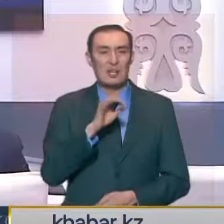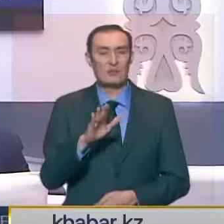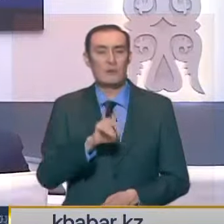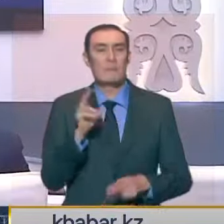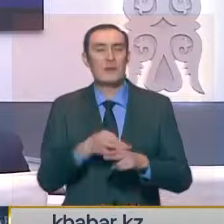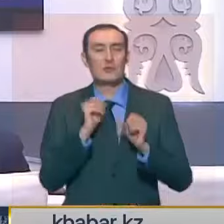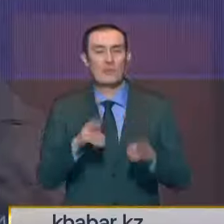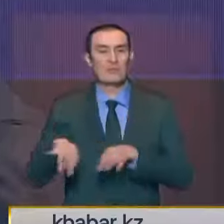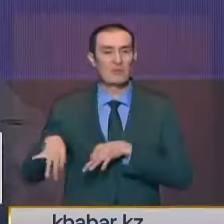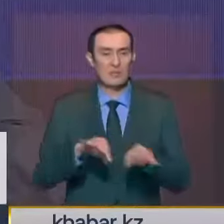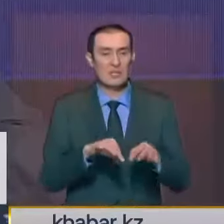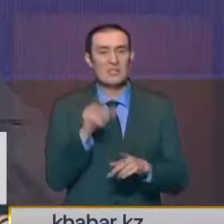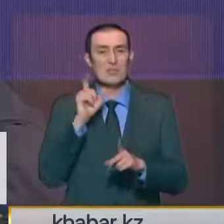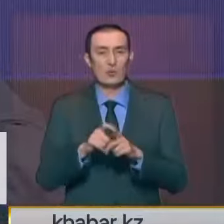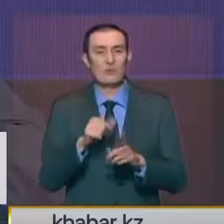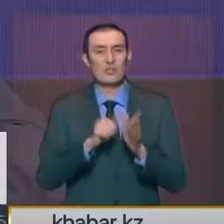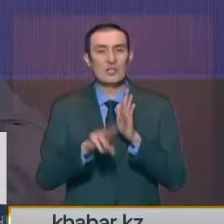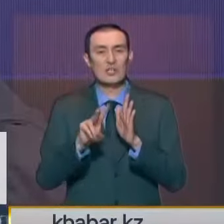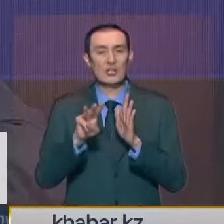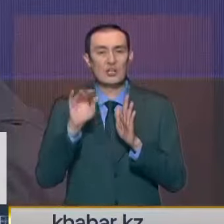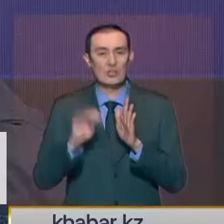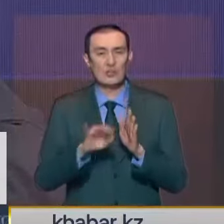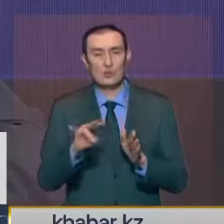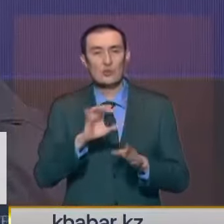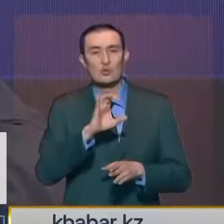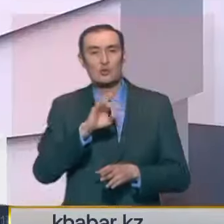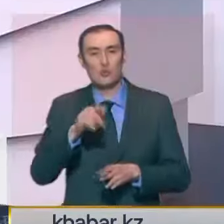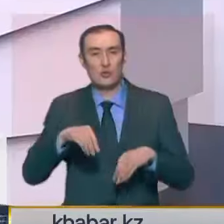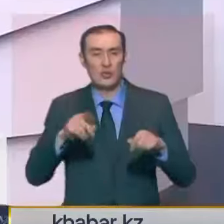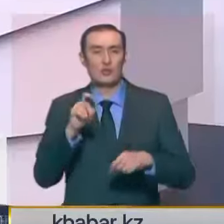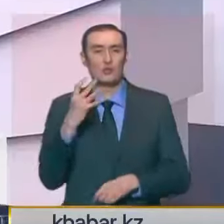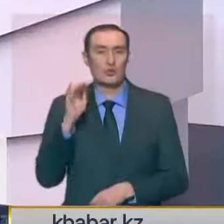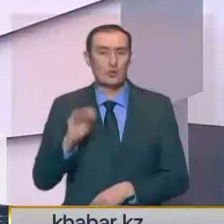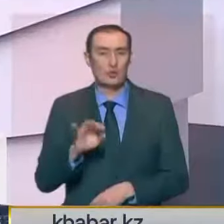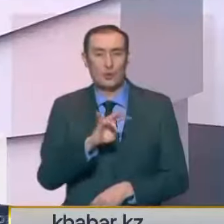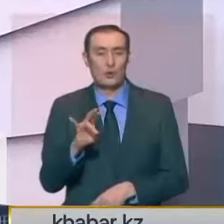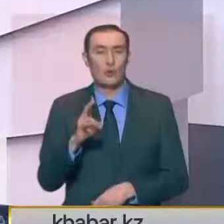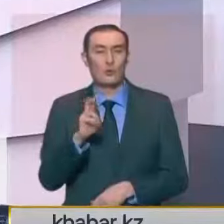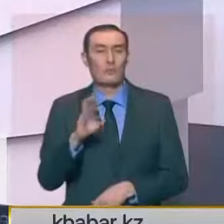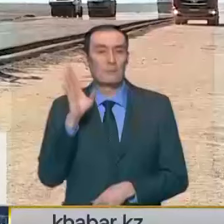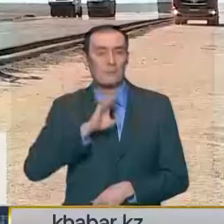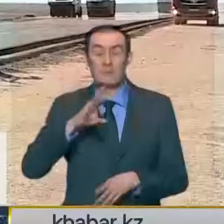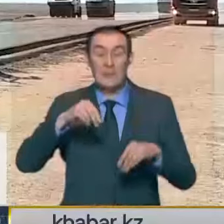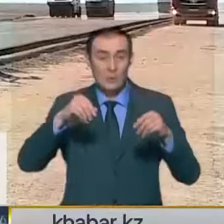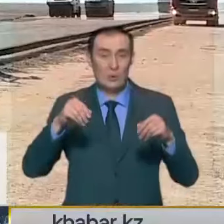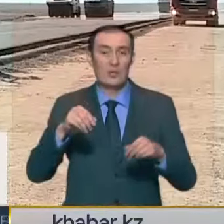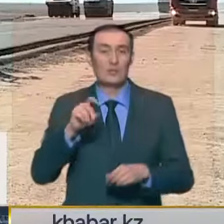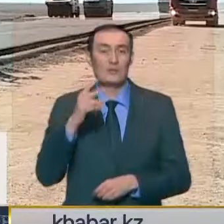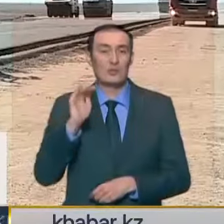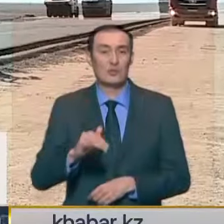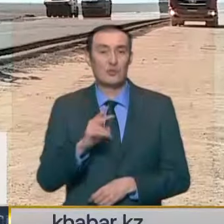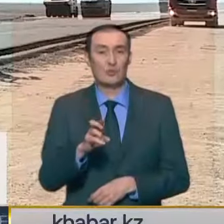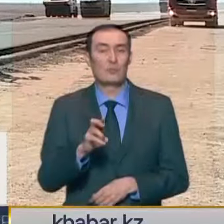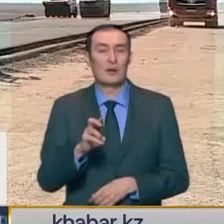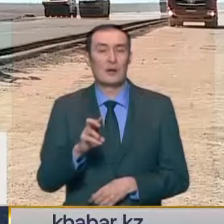безопасного движения заготовлено 63.000 тонн технической соли 104000 тонн кубометров песка 172000